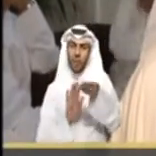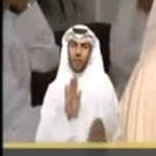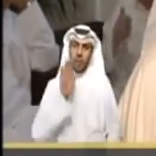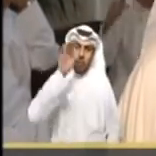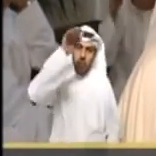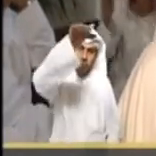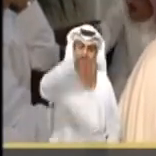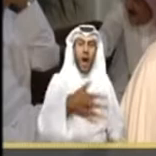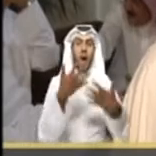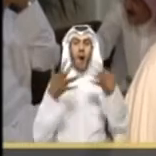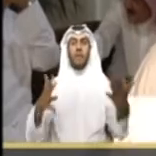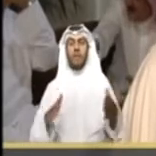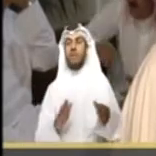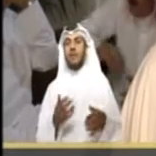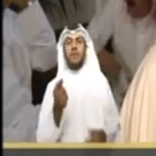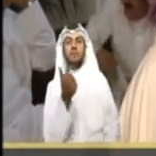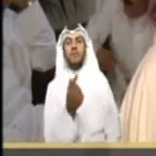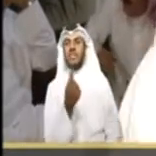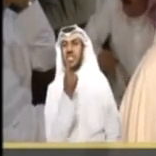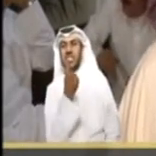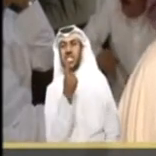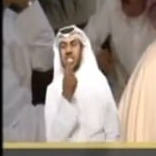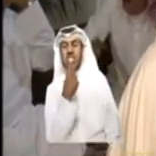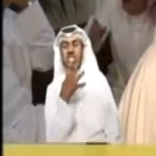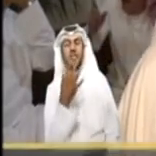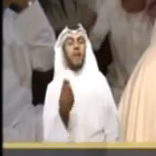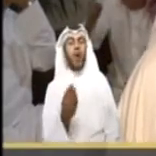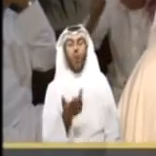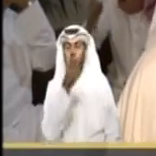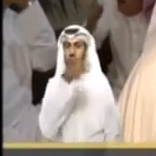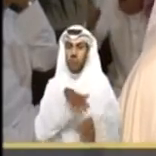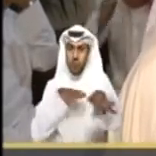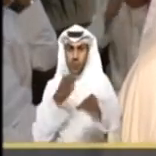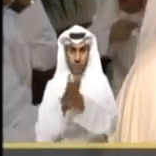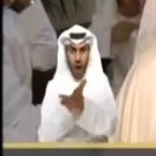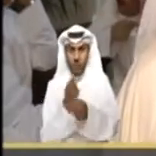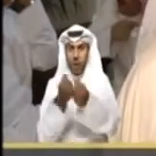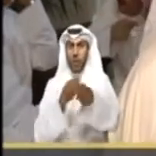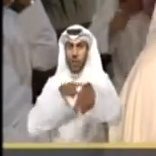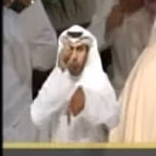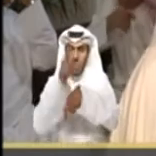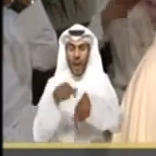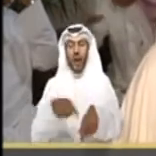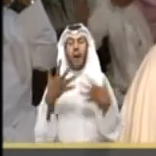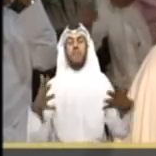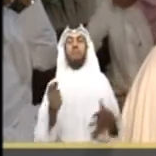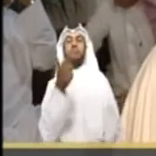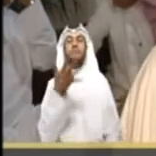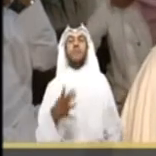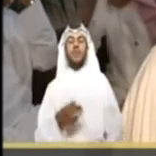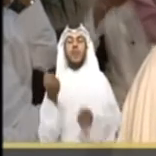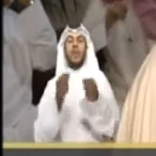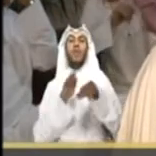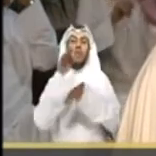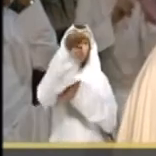وزارة الأشغال العامة كجهة تنفيذية للمشاريع، المشاريع التي تنفذ حالياً في مرحلة